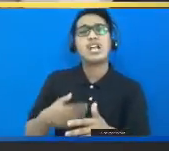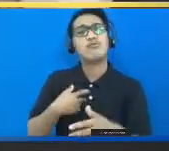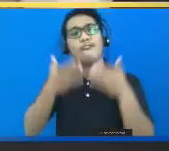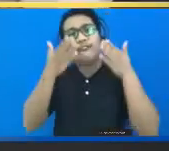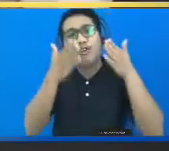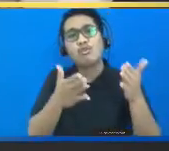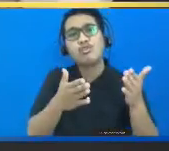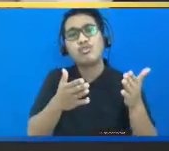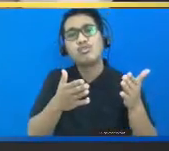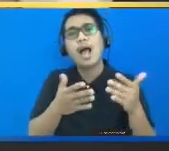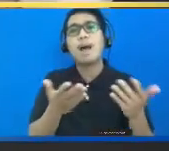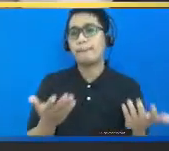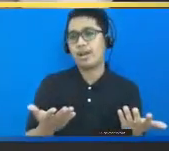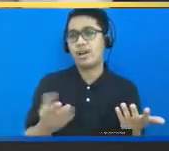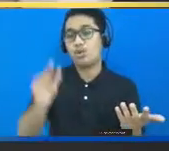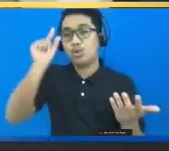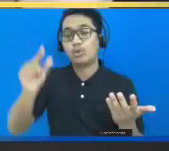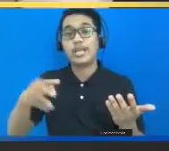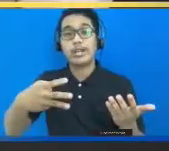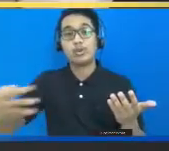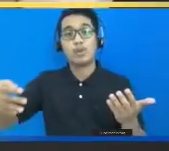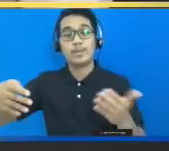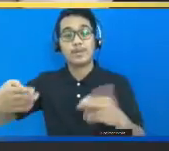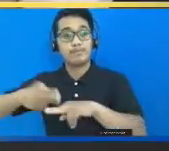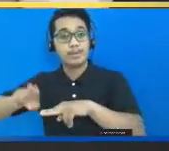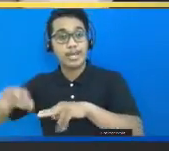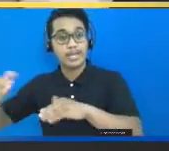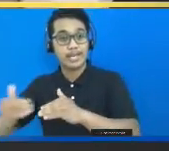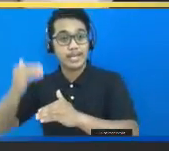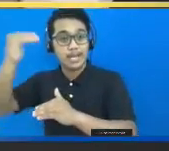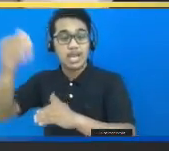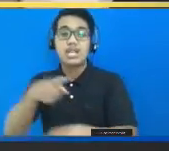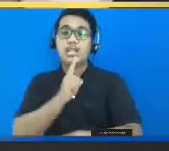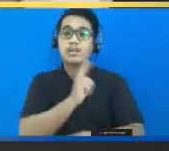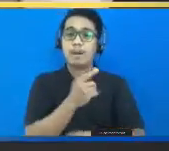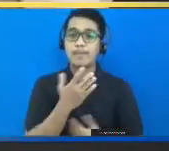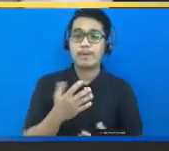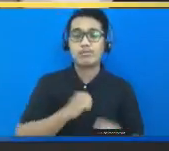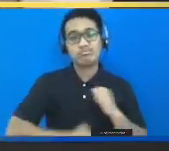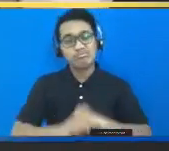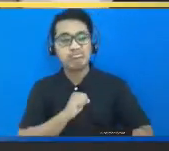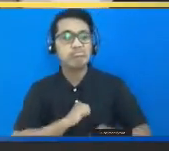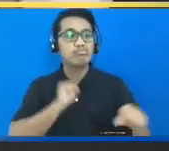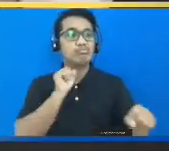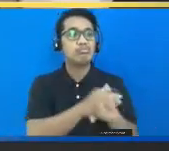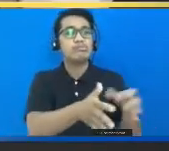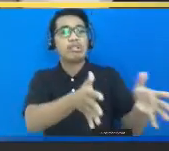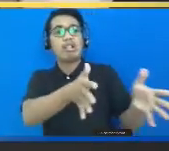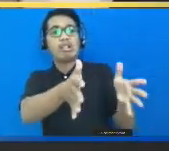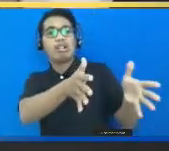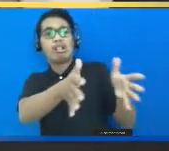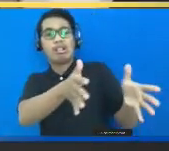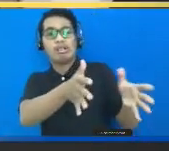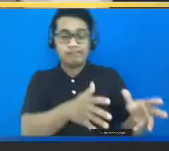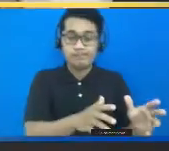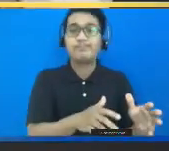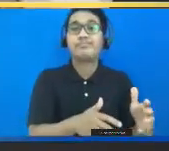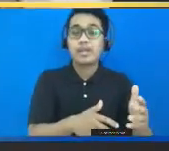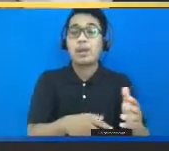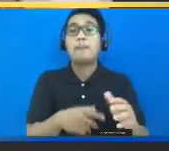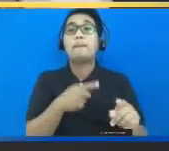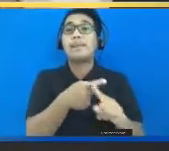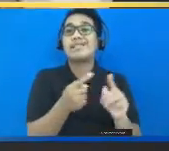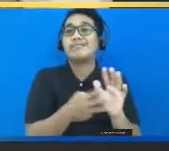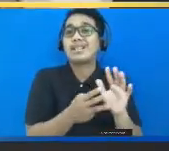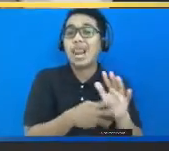untuk mendorong pemulihan ekonomi ini karena pertama masih ada untuk upaya pengendalian covert kemudian tadi soal program perlindungan